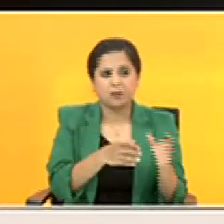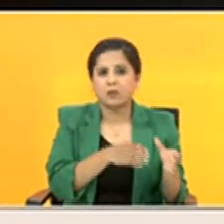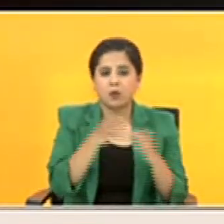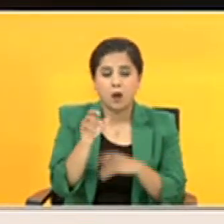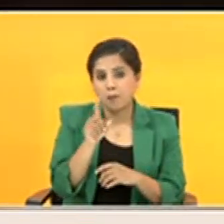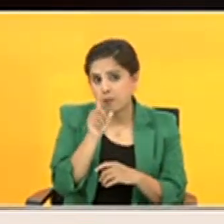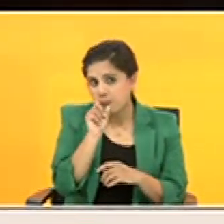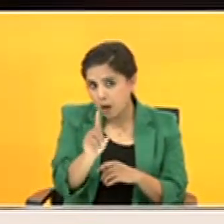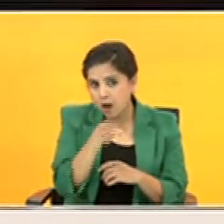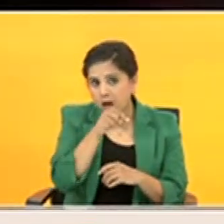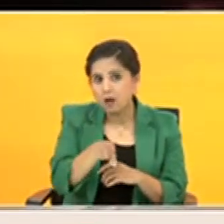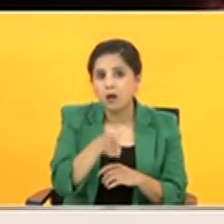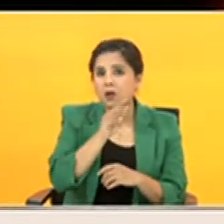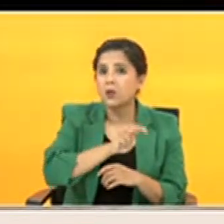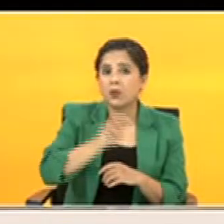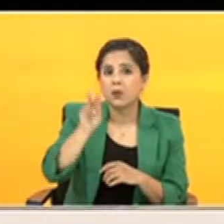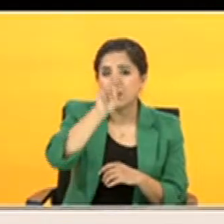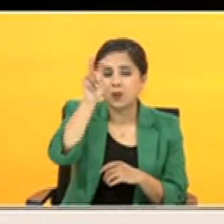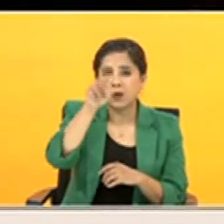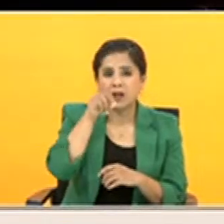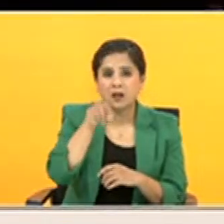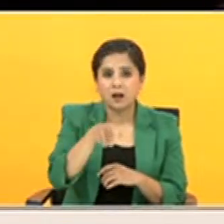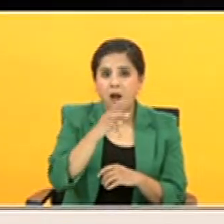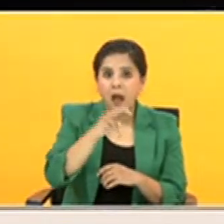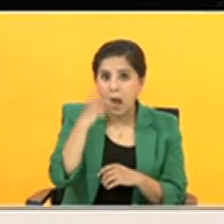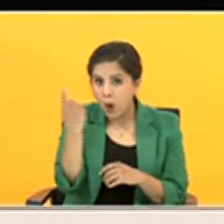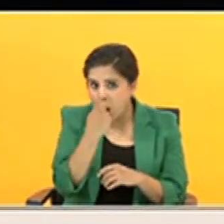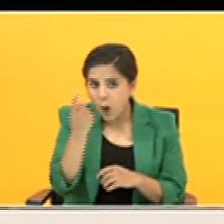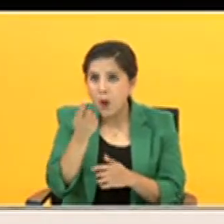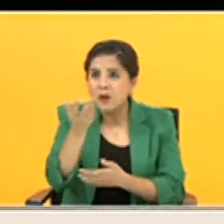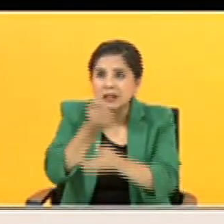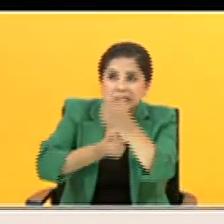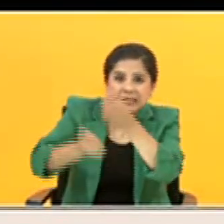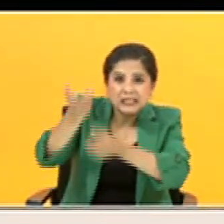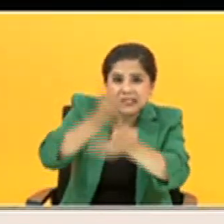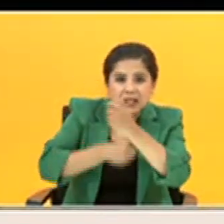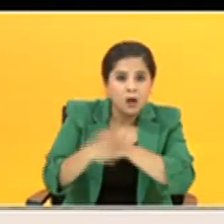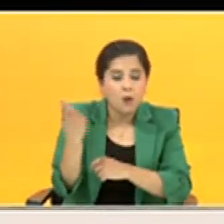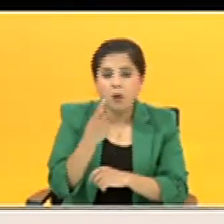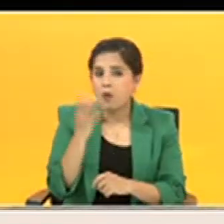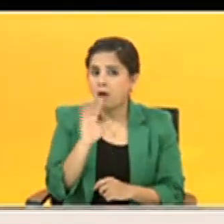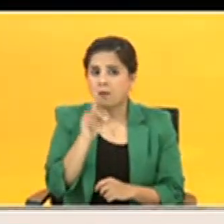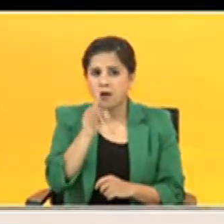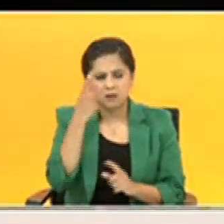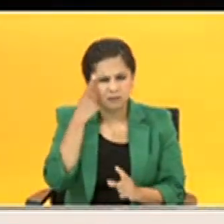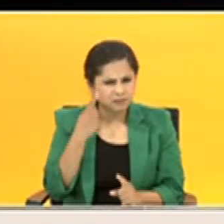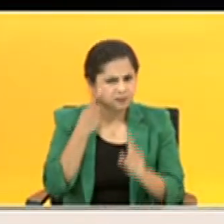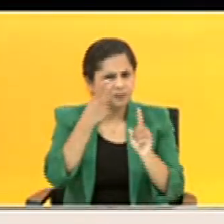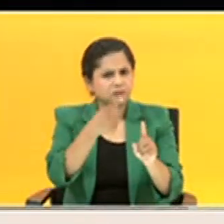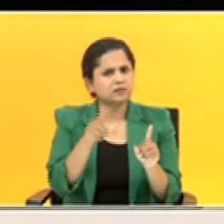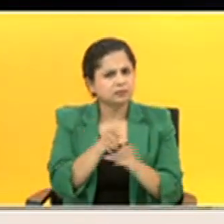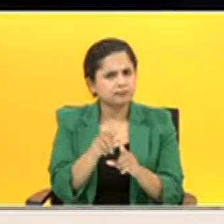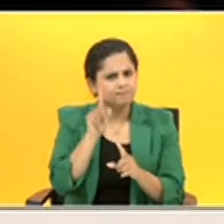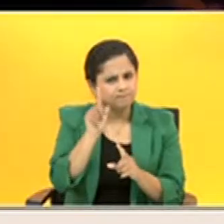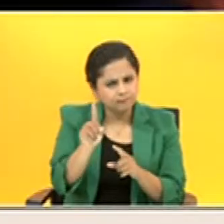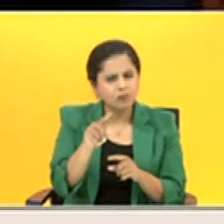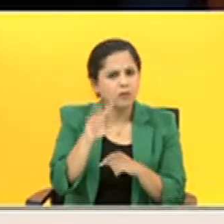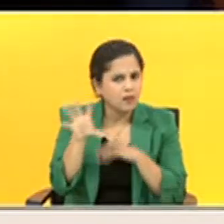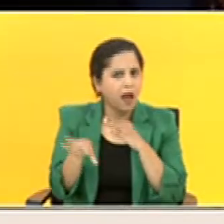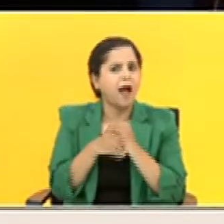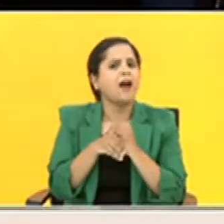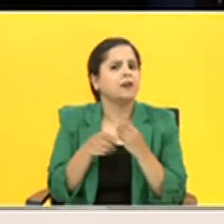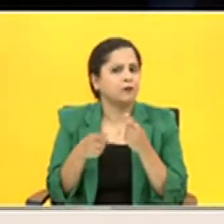साथियों, उन्होंने सिर्फ पर्वतारोहण नहीं किया, उन्होंने अपने लक्ष्य में एक मिशन और